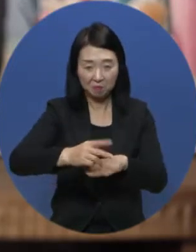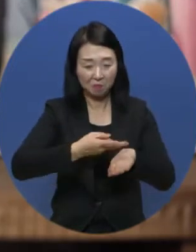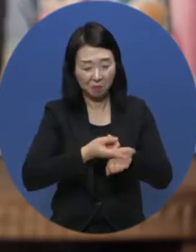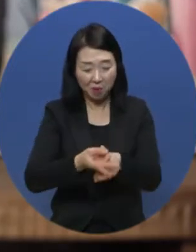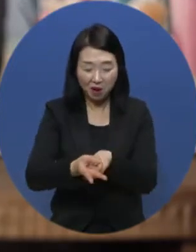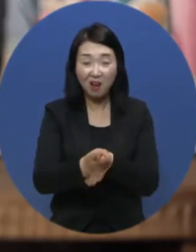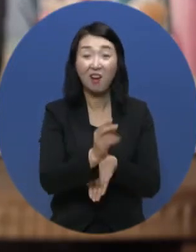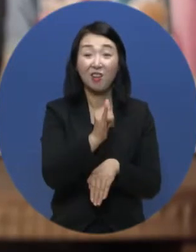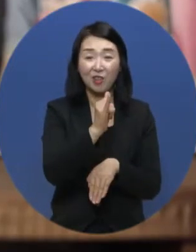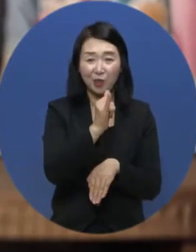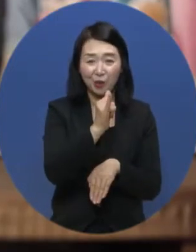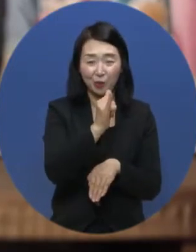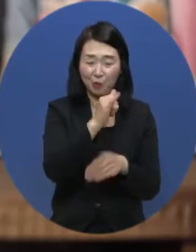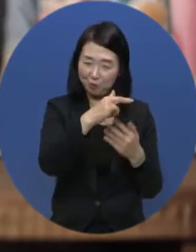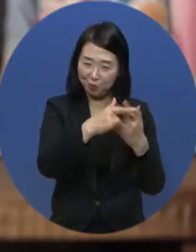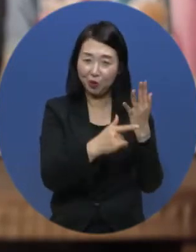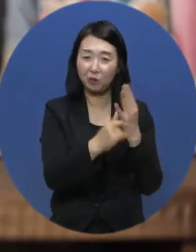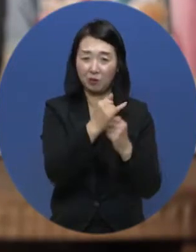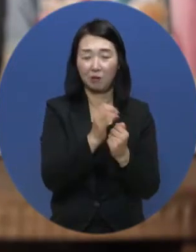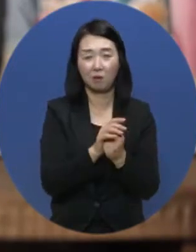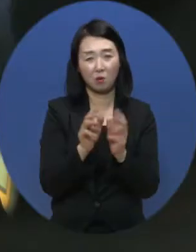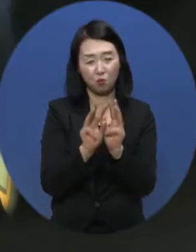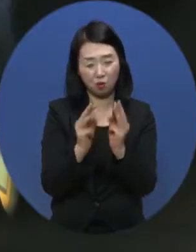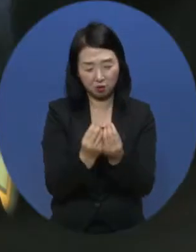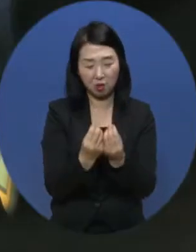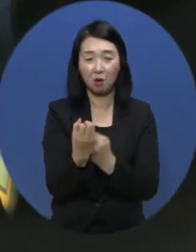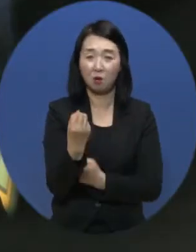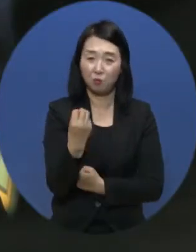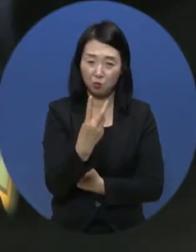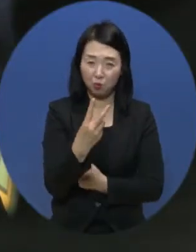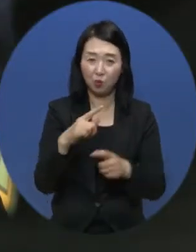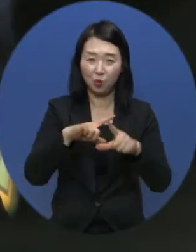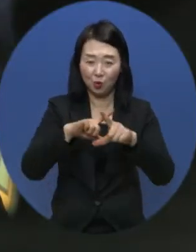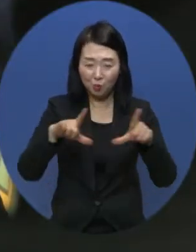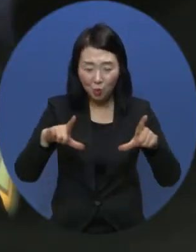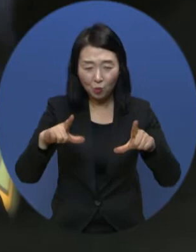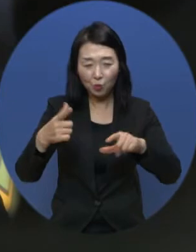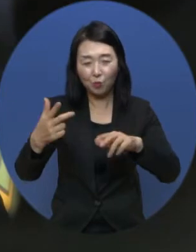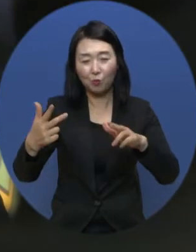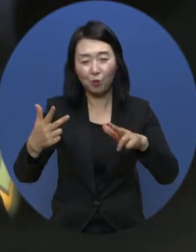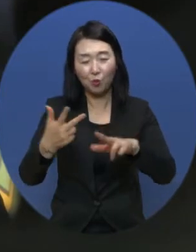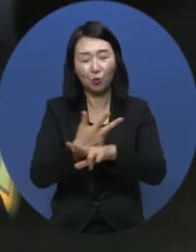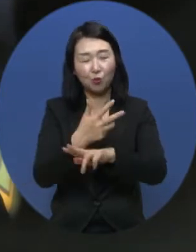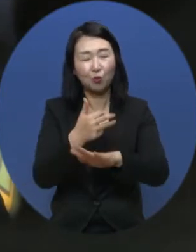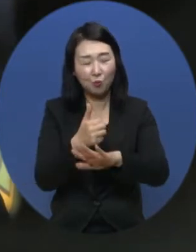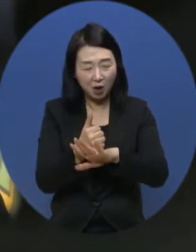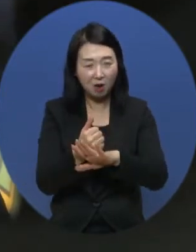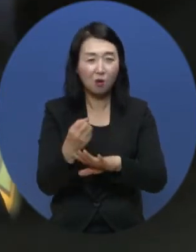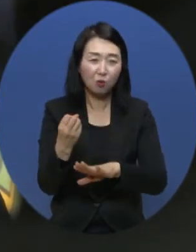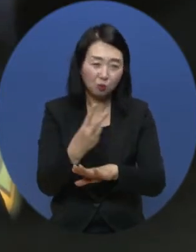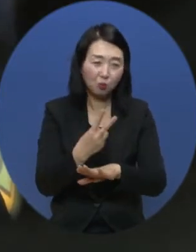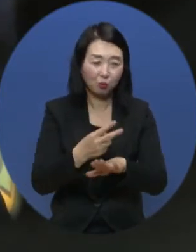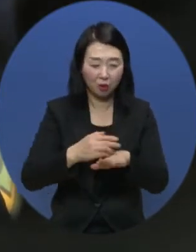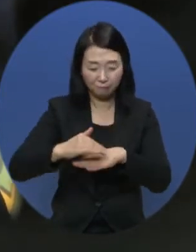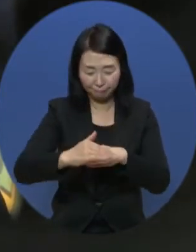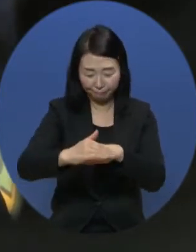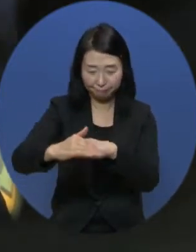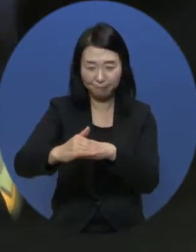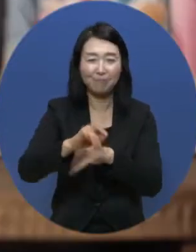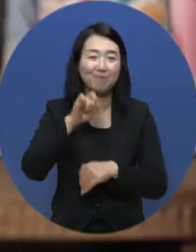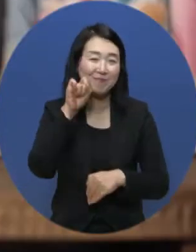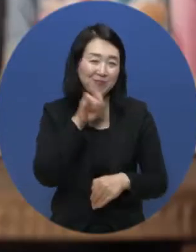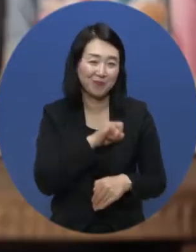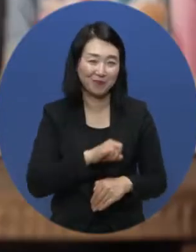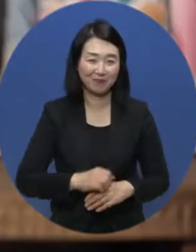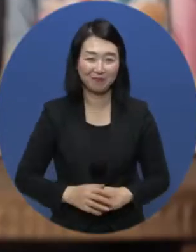저는 워크숍뿐만 아니라 평소에도 주중 주말을 가리지 않고 스키장에 가서 스노보드를 탈 정도로 보드를